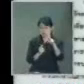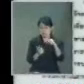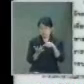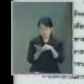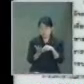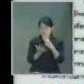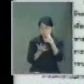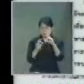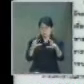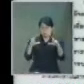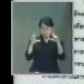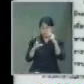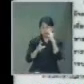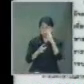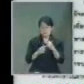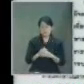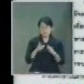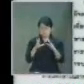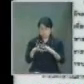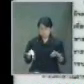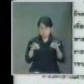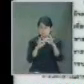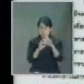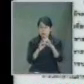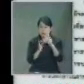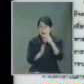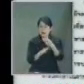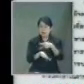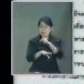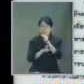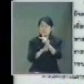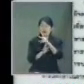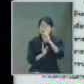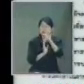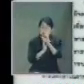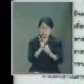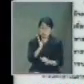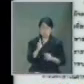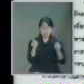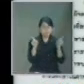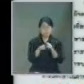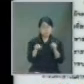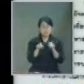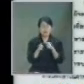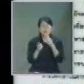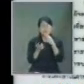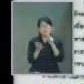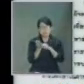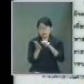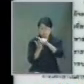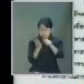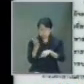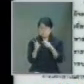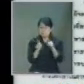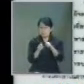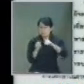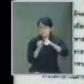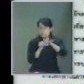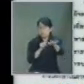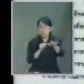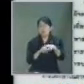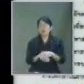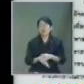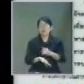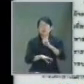และที่สำคัญทำไมรู้ไหมครับอาชีวภาคออกหนังสือแบบเดียวกันเนี่ยครับไปถึงอาชีวศึกษาจังหวัดก็คือปลัดจัง